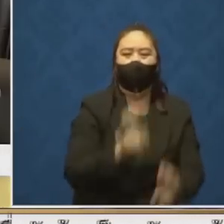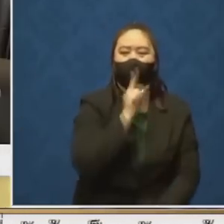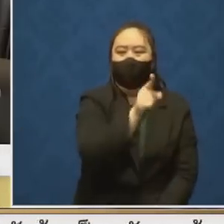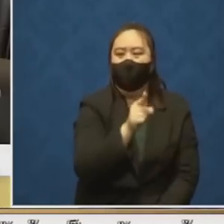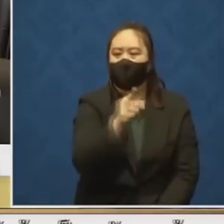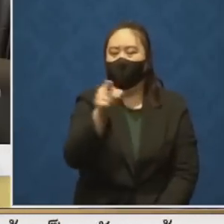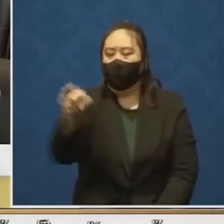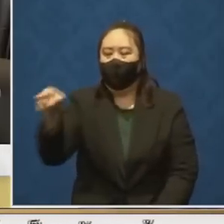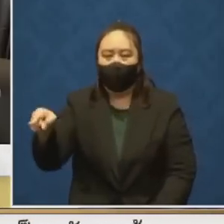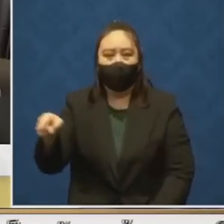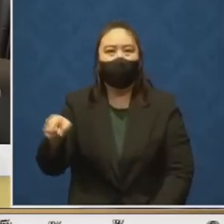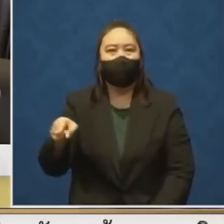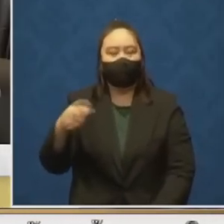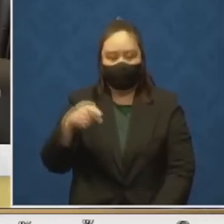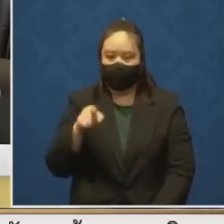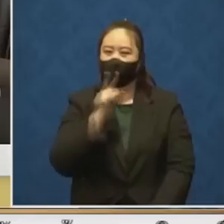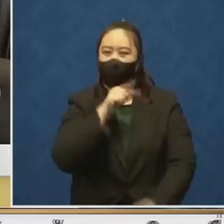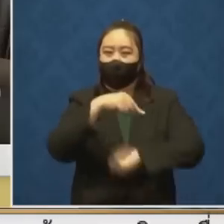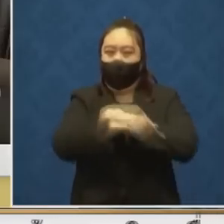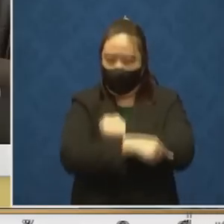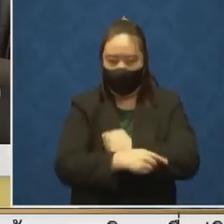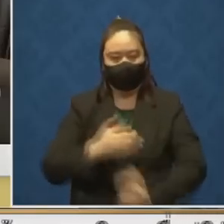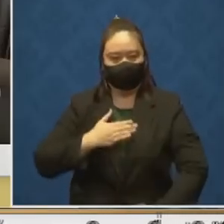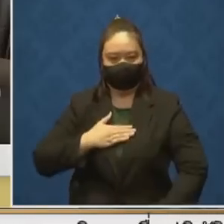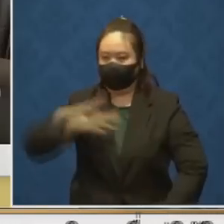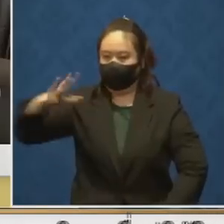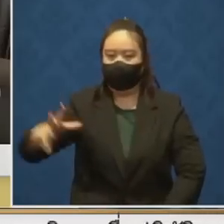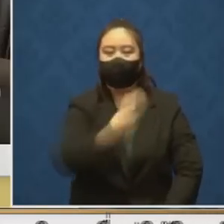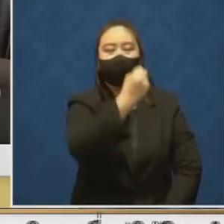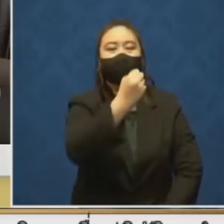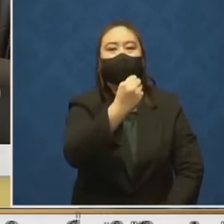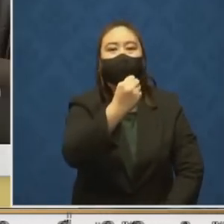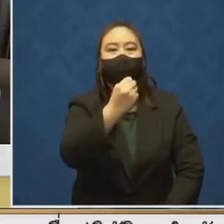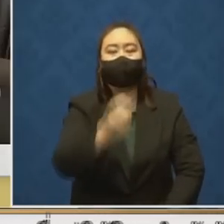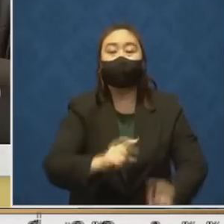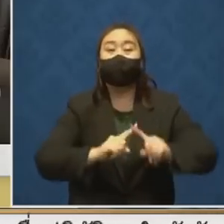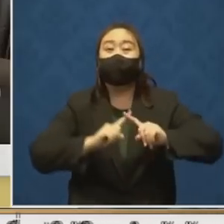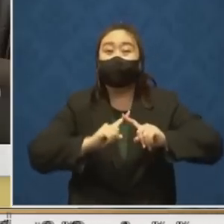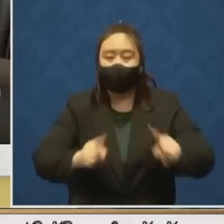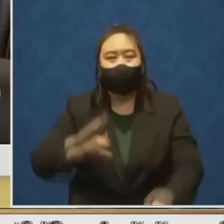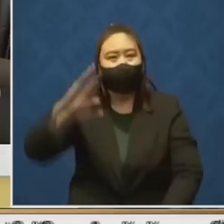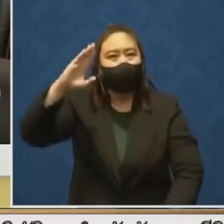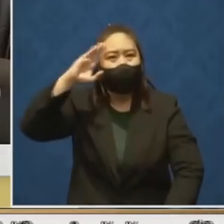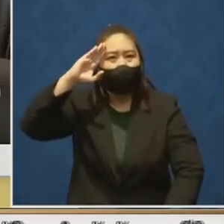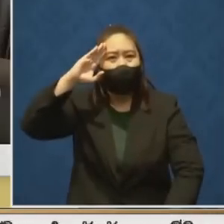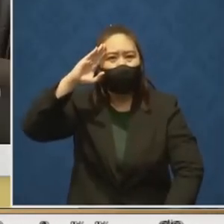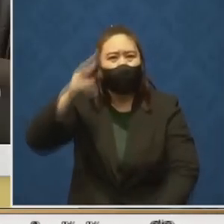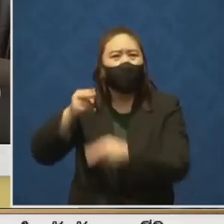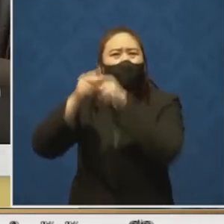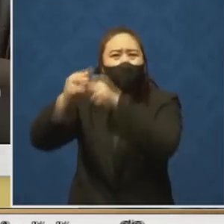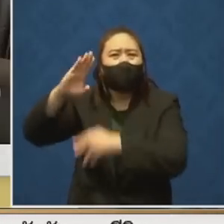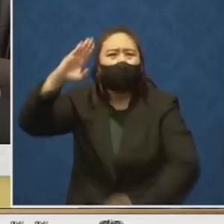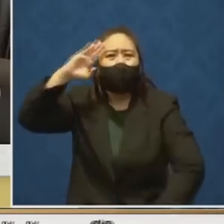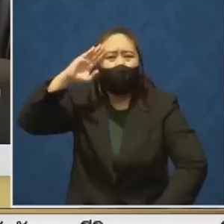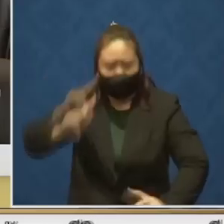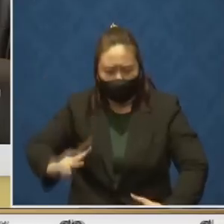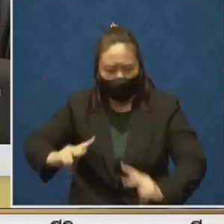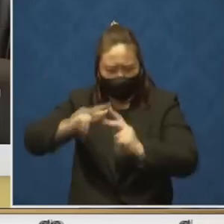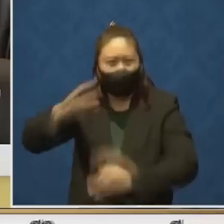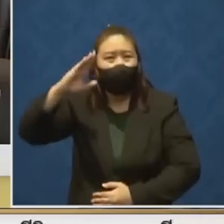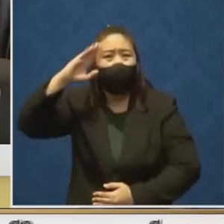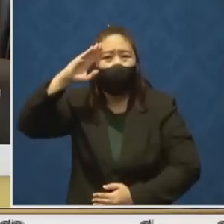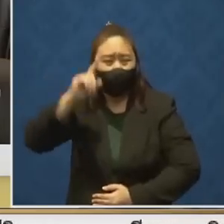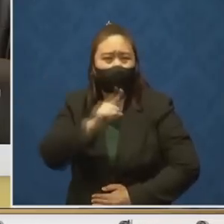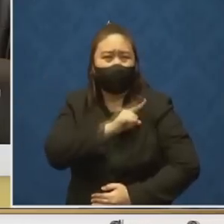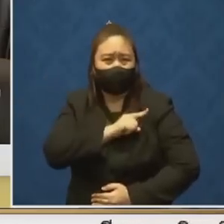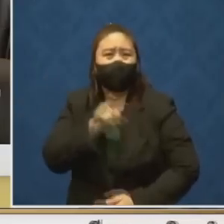ให้เข็ลถังออกมาทำรฐปอาหารแต่กับกองทัพของตัวเองในกระสวงกระหวบที่ดูแลลัผิดชอ